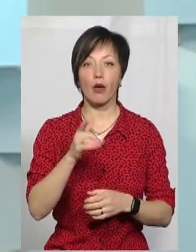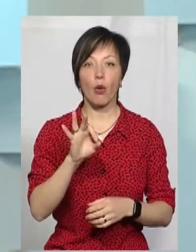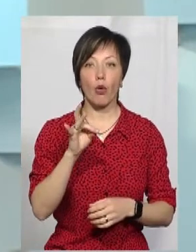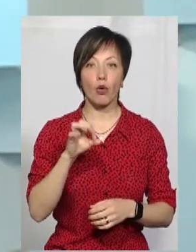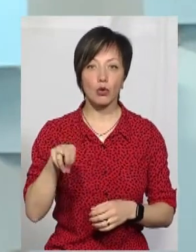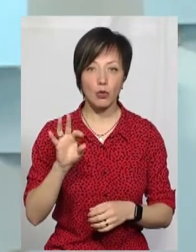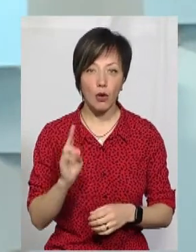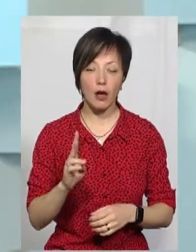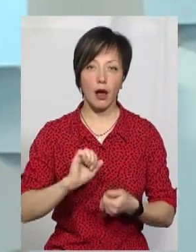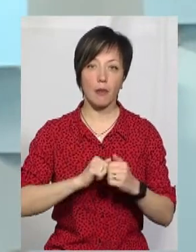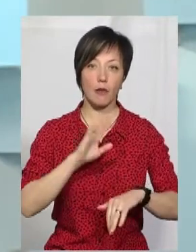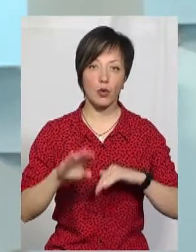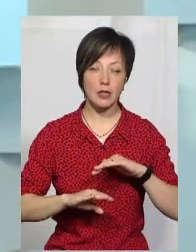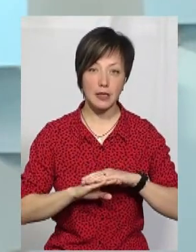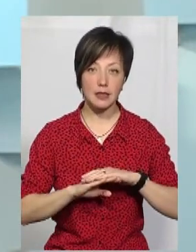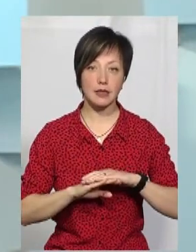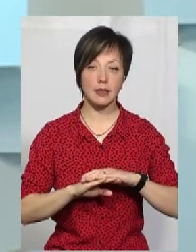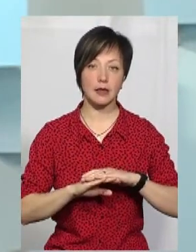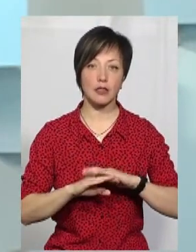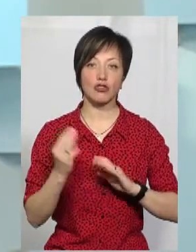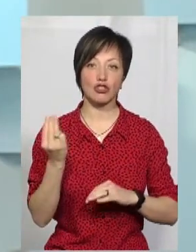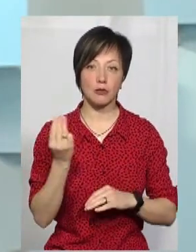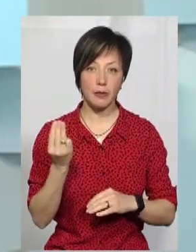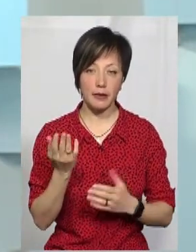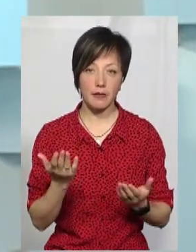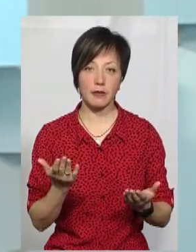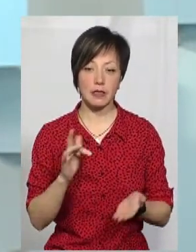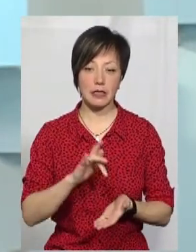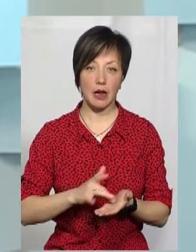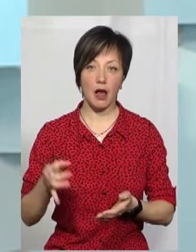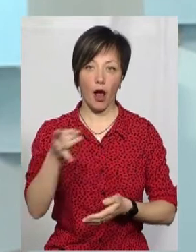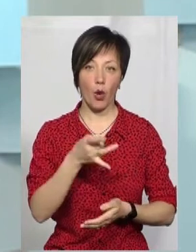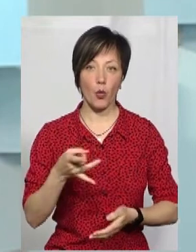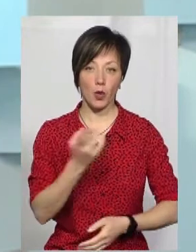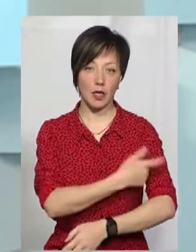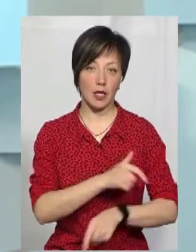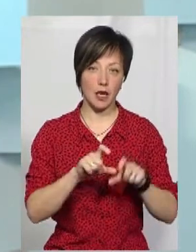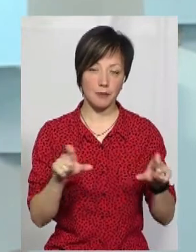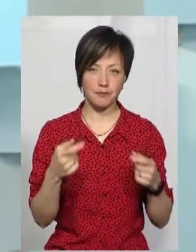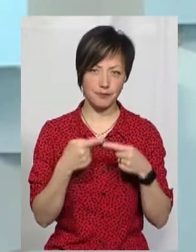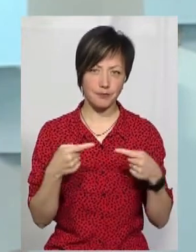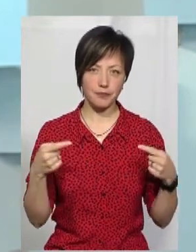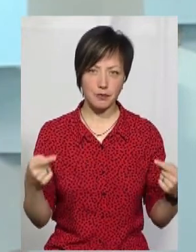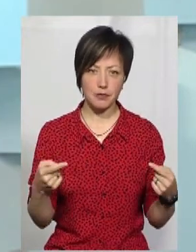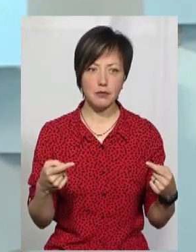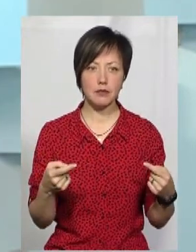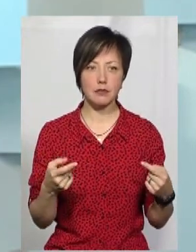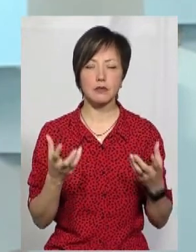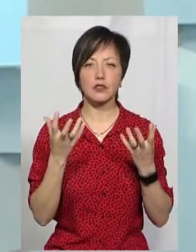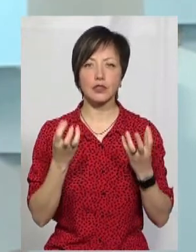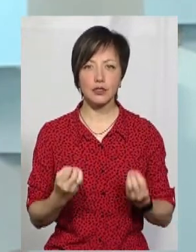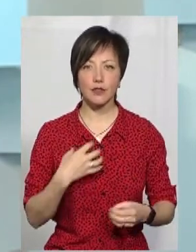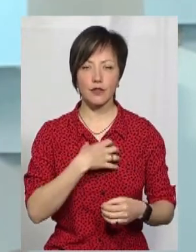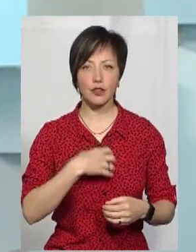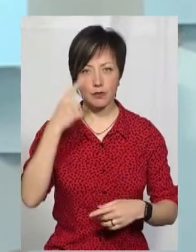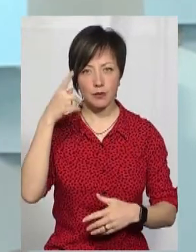Городок, Кам'янець-Подільський, Центральна районна лікарня, Шепетівська, Центральна районна лікарня тощо. Ми маємо ще зрозуміти дуже важливий аспект, що на